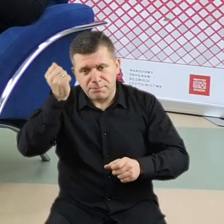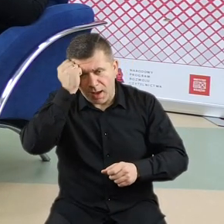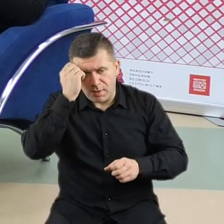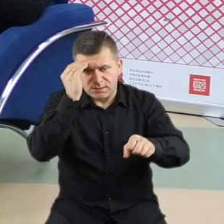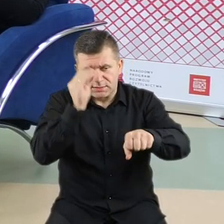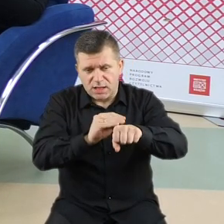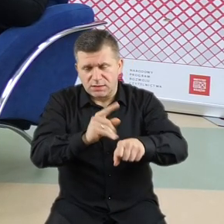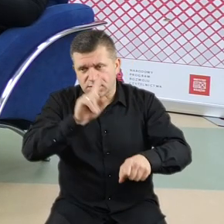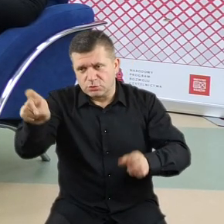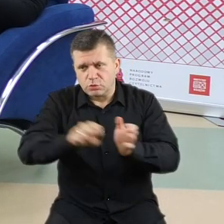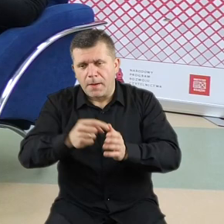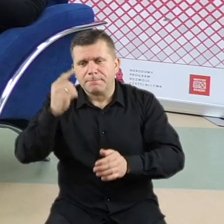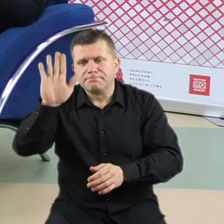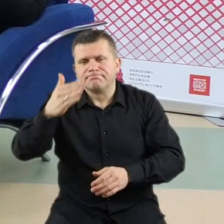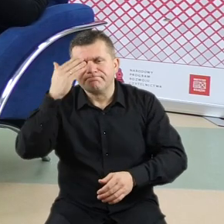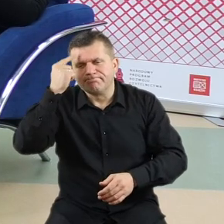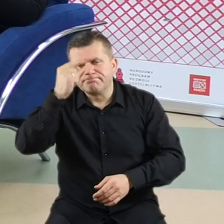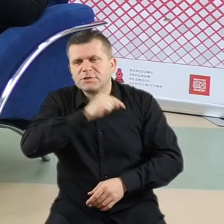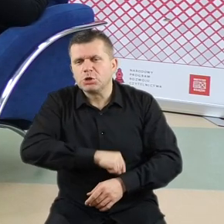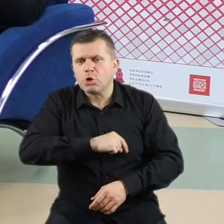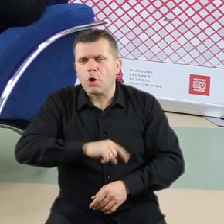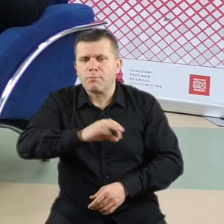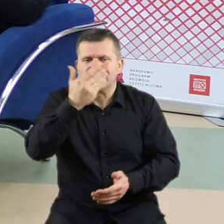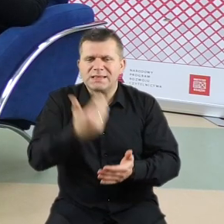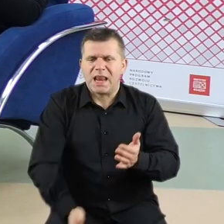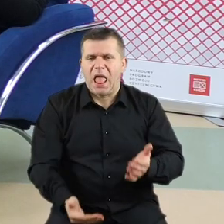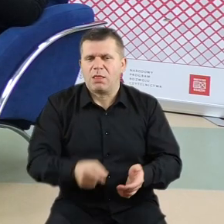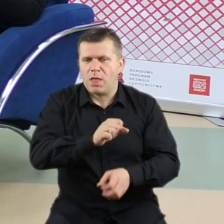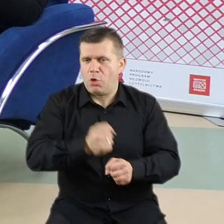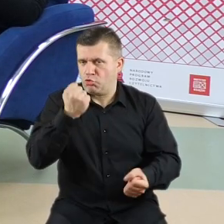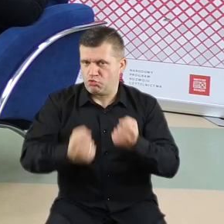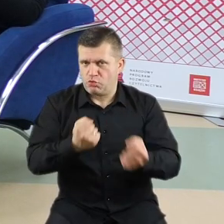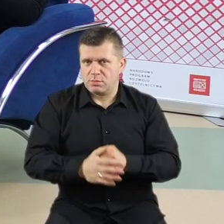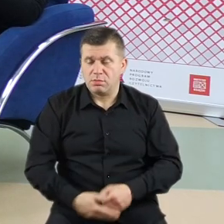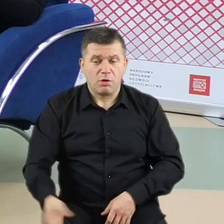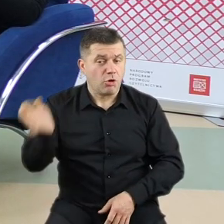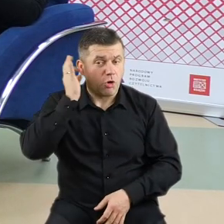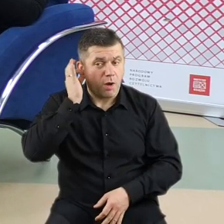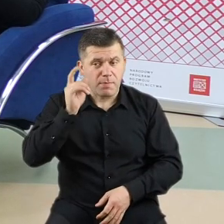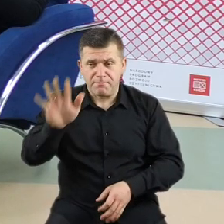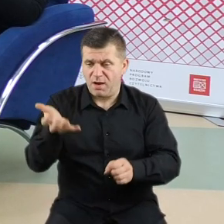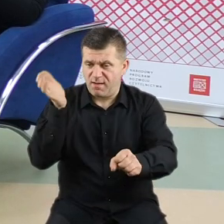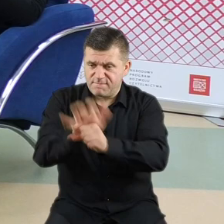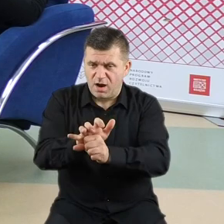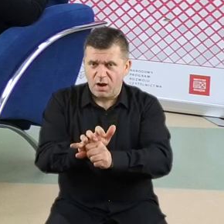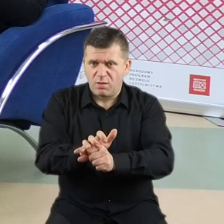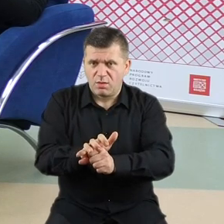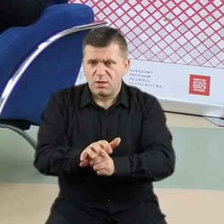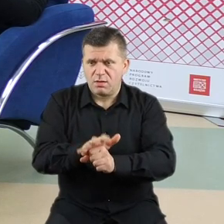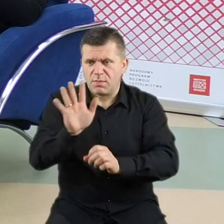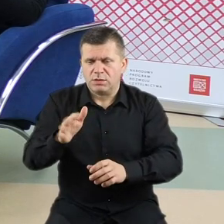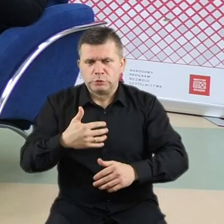im się wizytę u psychologa, bo utracili korzenie, bo to jest dla nich trudne. Kiedy kobieta doznaje gwałtu, może mieć zespół